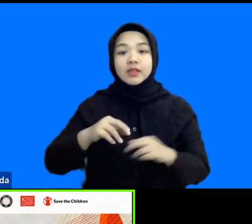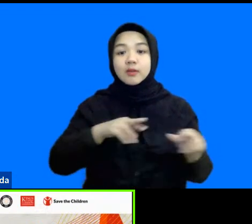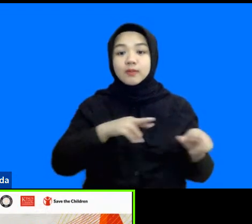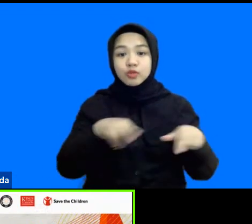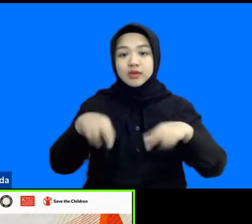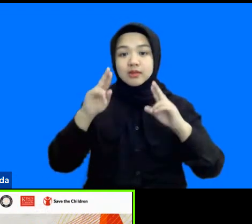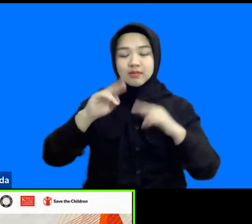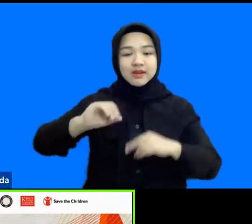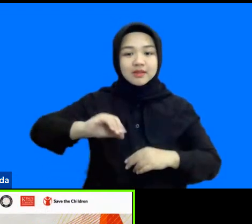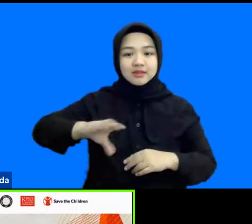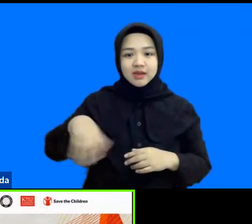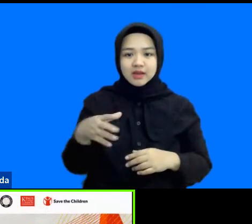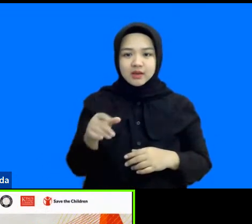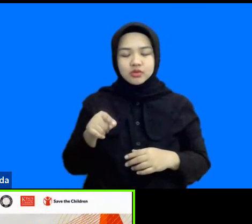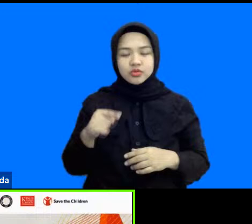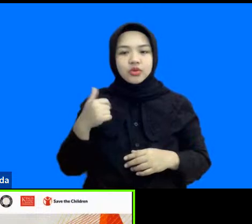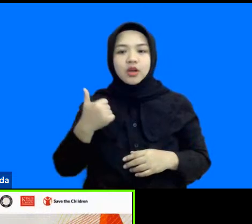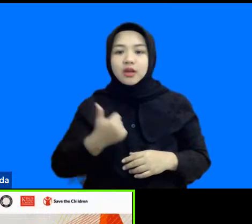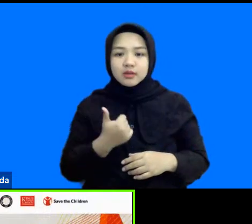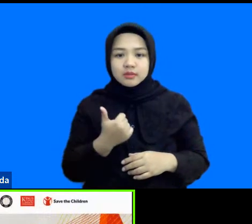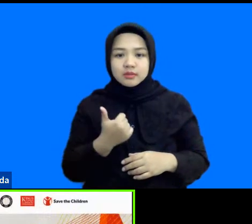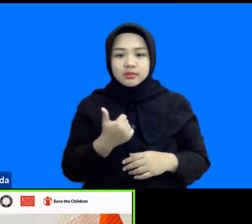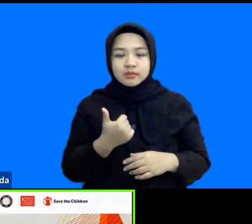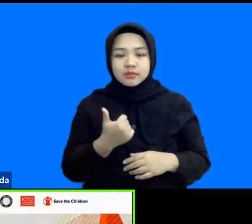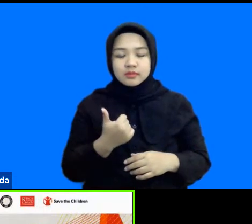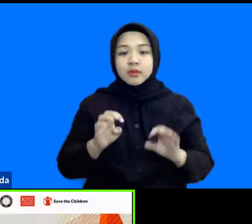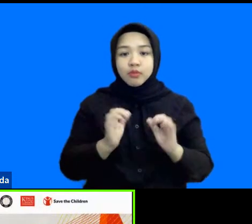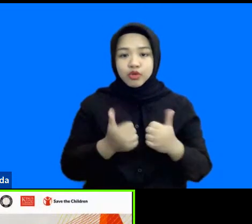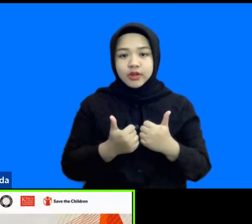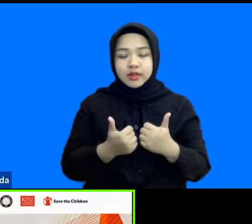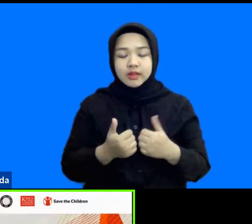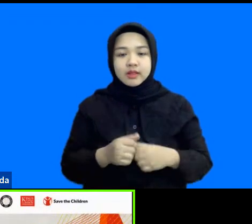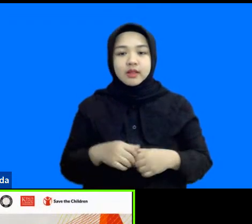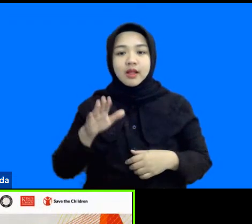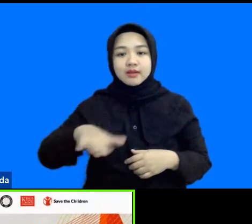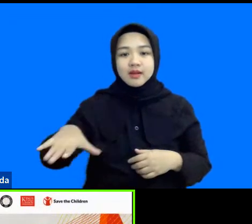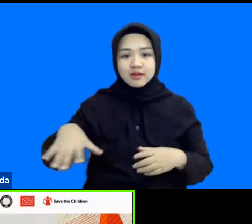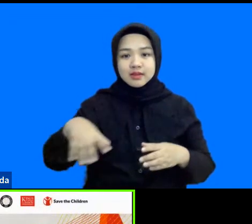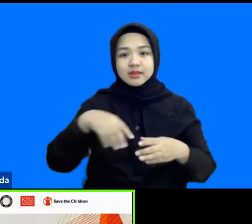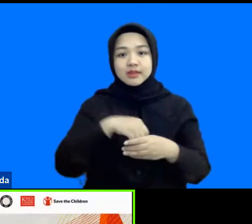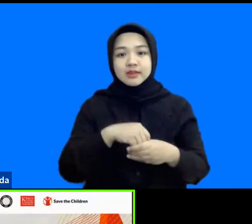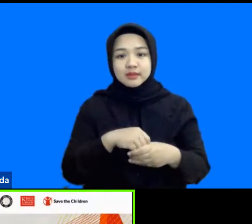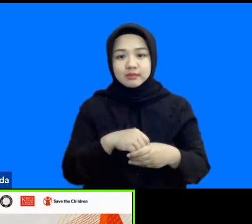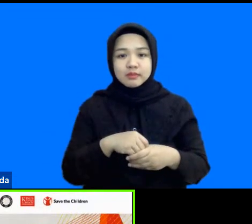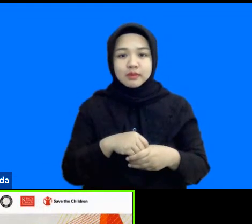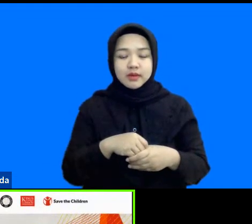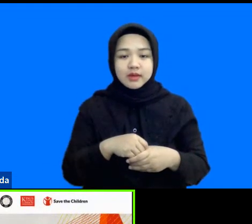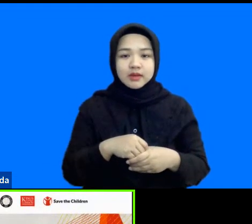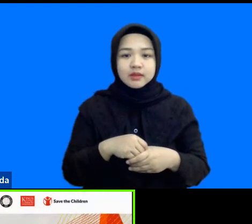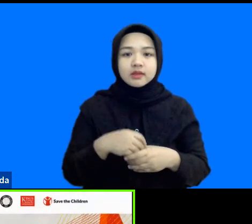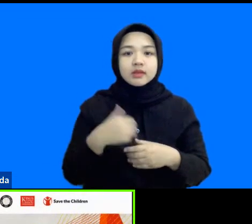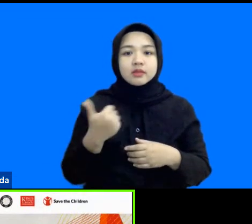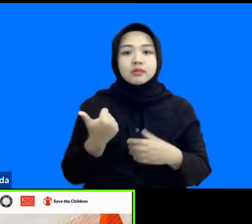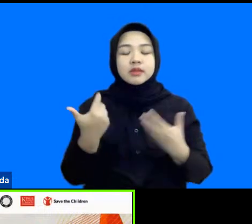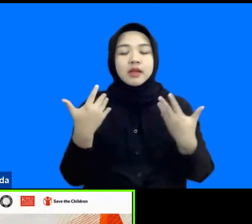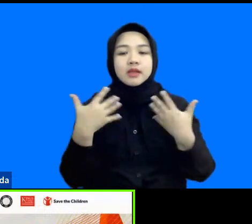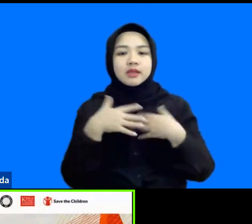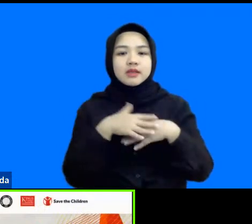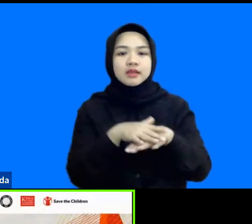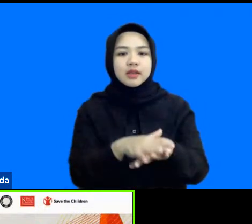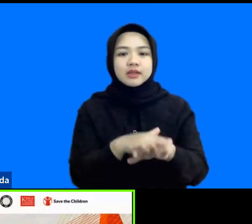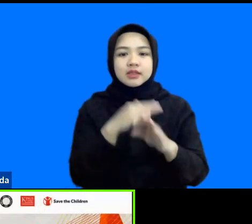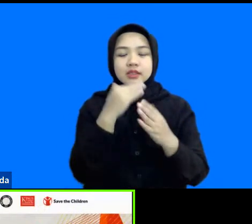ya. Ini juga bisa menjadi salah satu model pelibatan anak nanti yang akan juga diintegrasikan di dalam